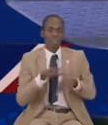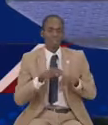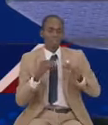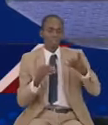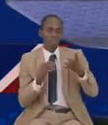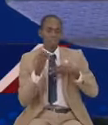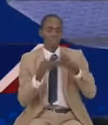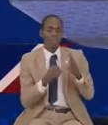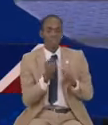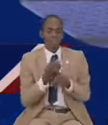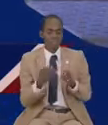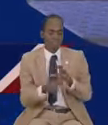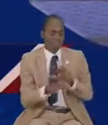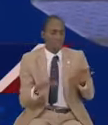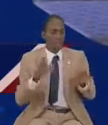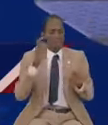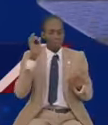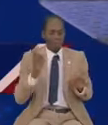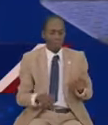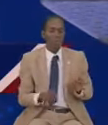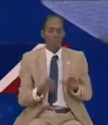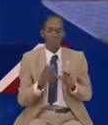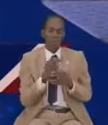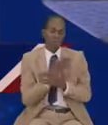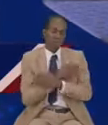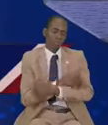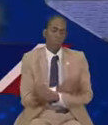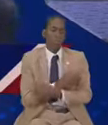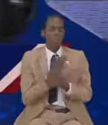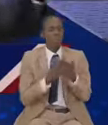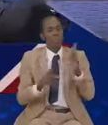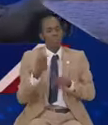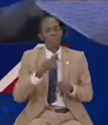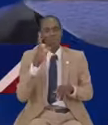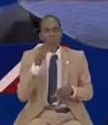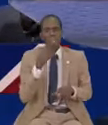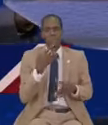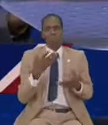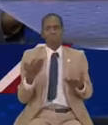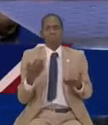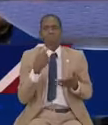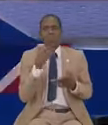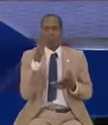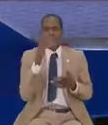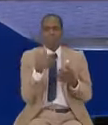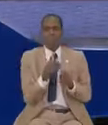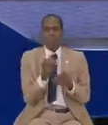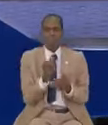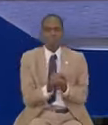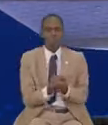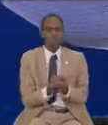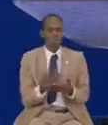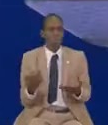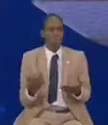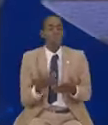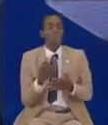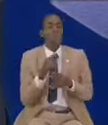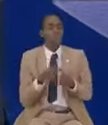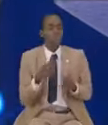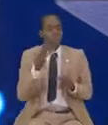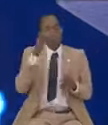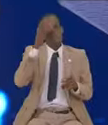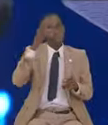ans et puis après après vous allez donner le repos à la terre